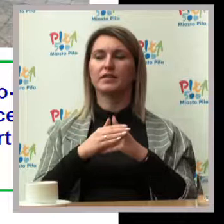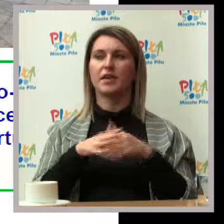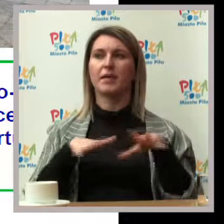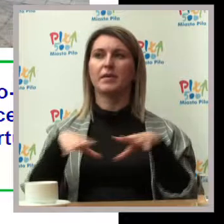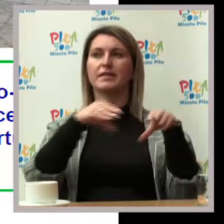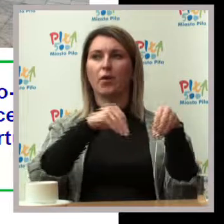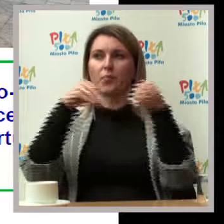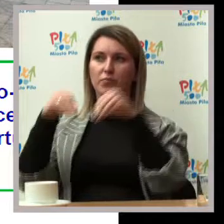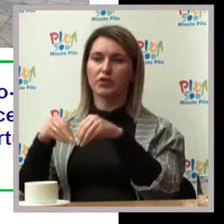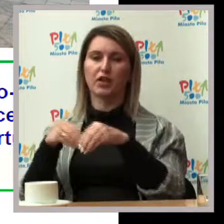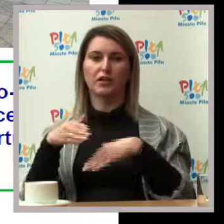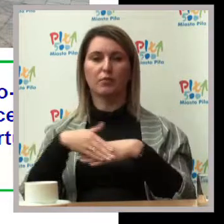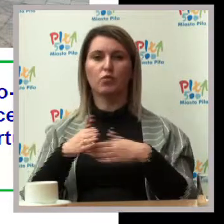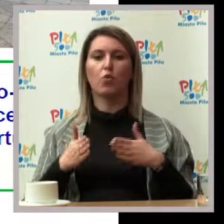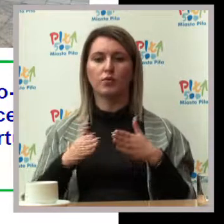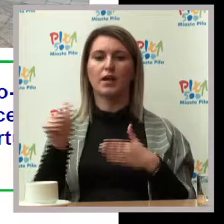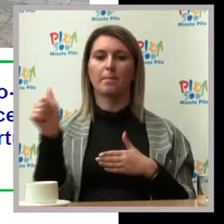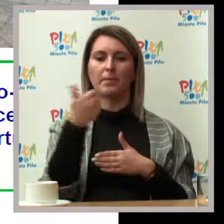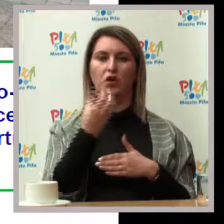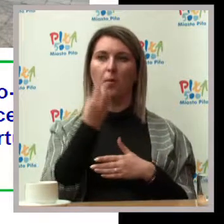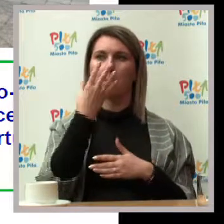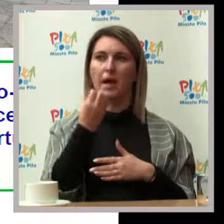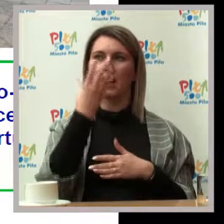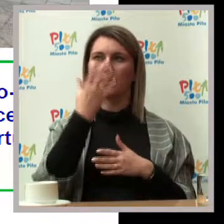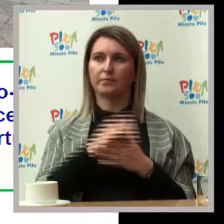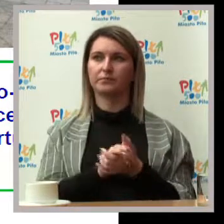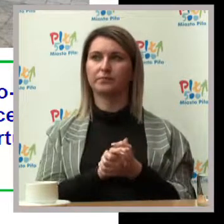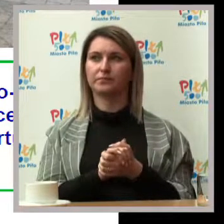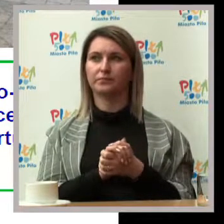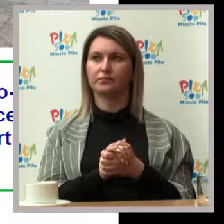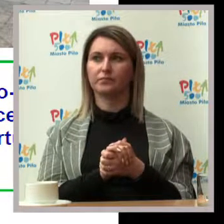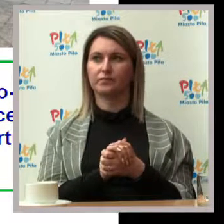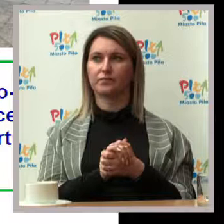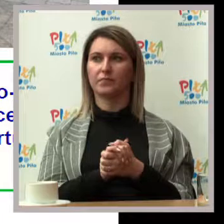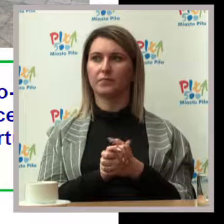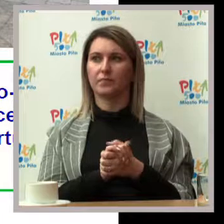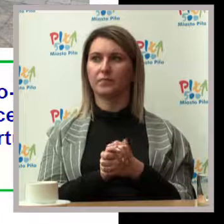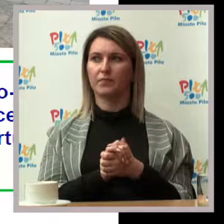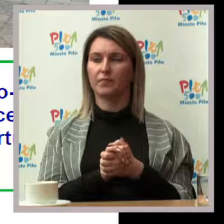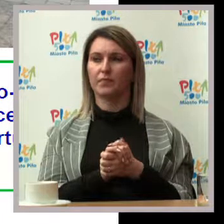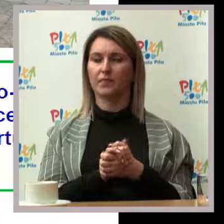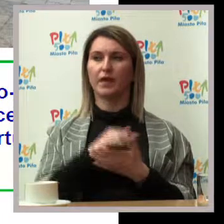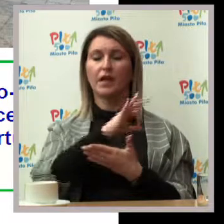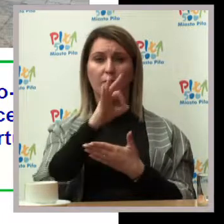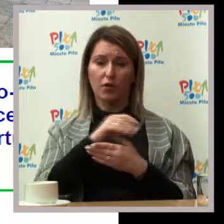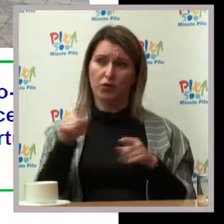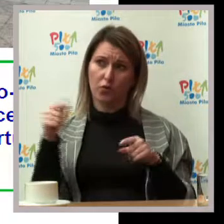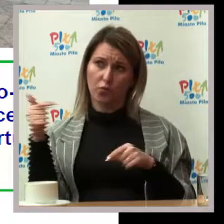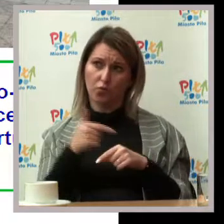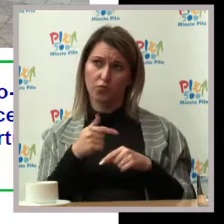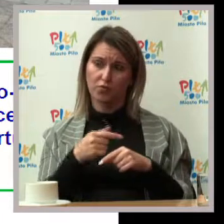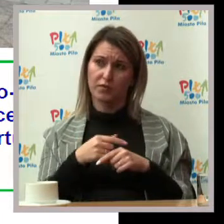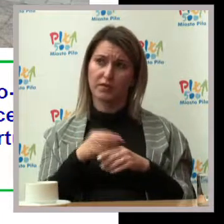informacji pasażerskiej, 29 tablic oraz 3 infokioski. Oczywiście projekt ten musi być również zaopatrzony w